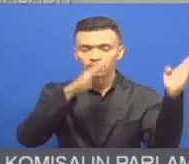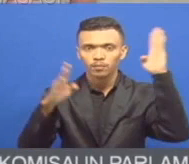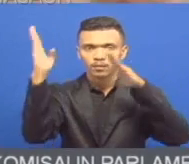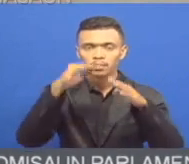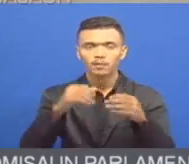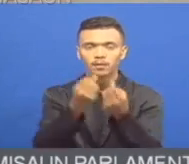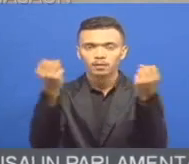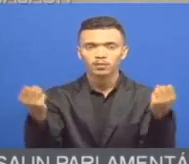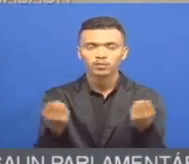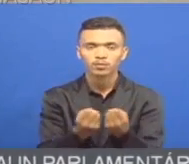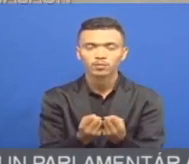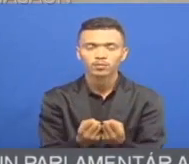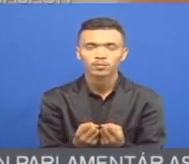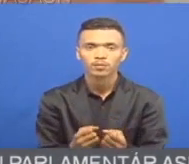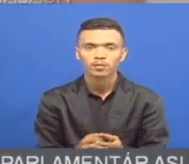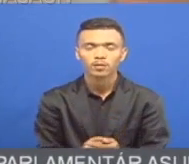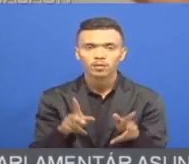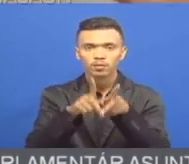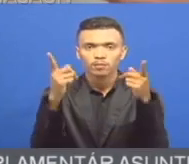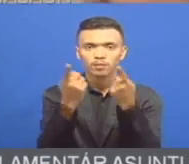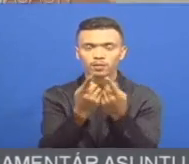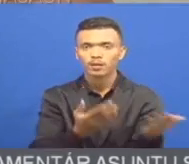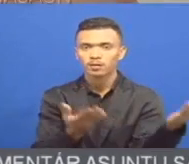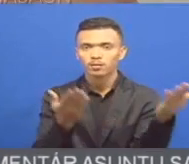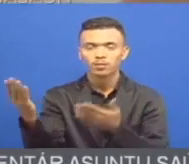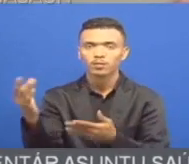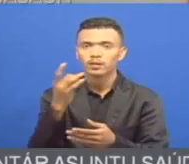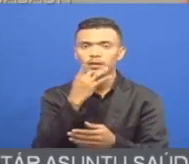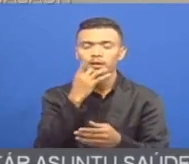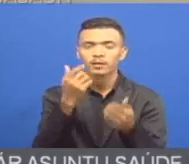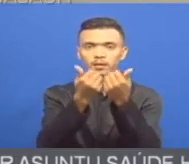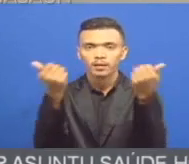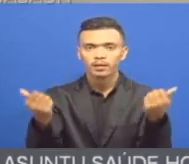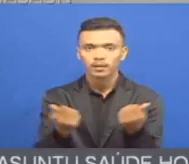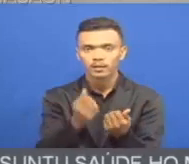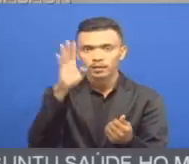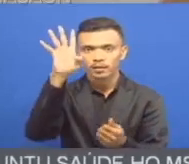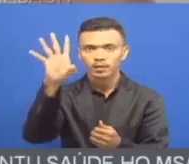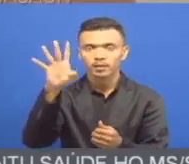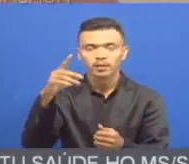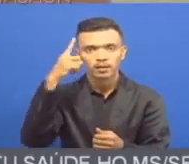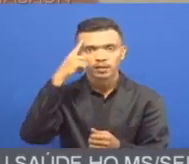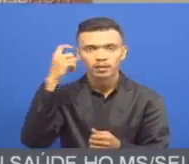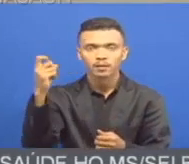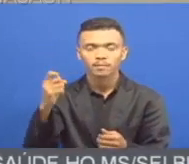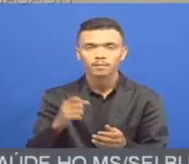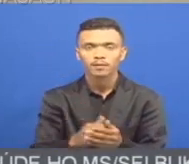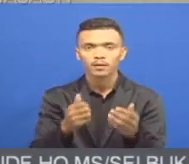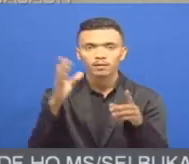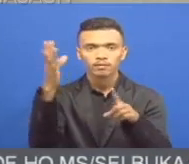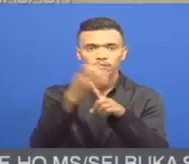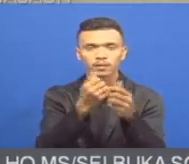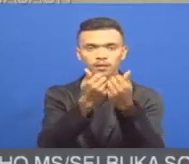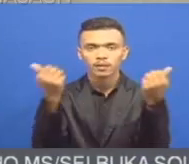Gugleru ne problema ne veteranu siya. Tamba be kompanyi ne mai dada te ahi ne ba aldea hatona. Tamba se hira pa aldea nene